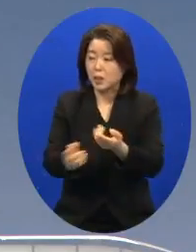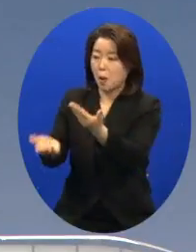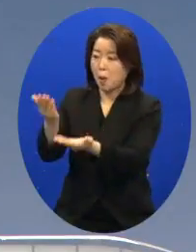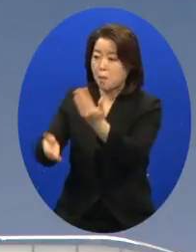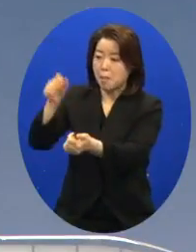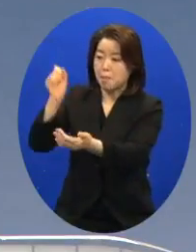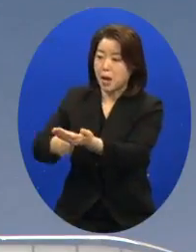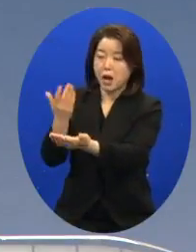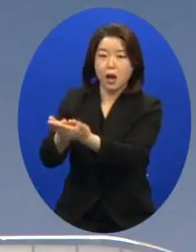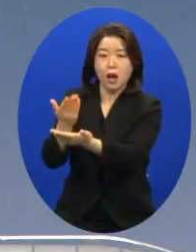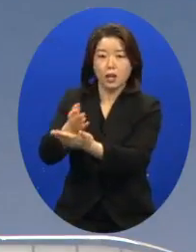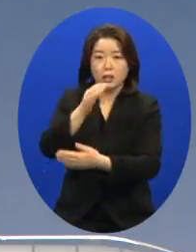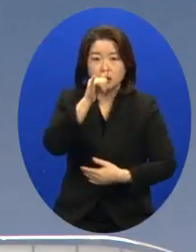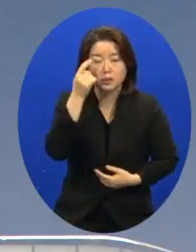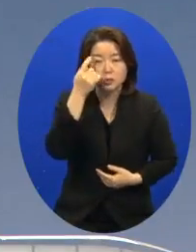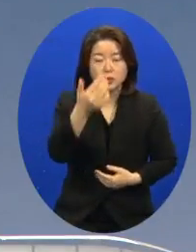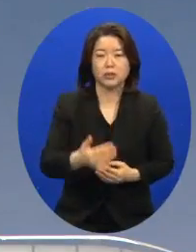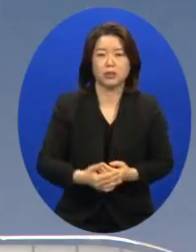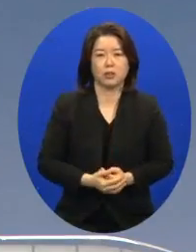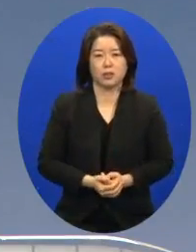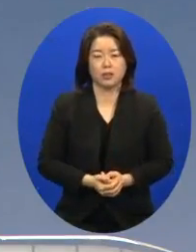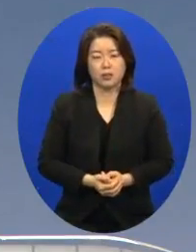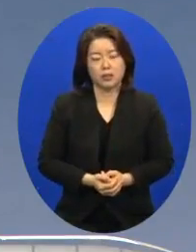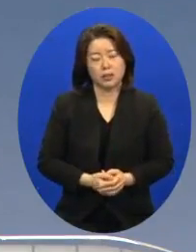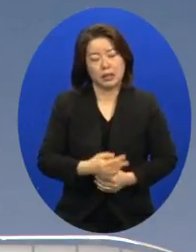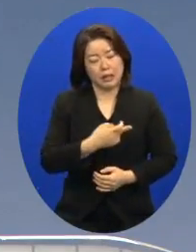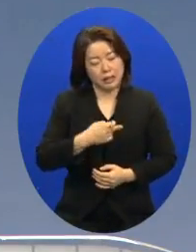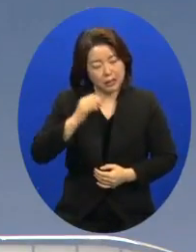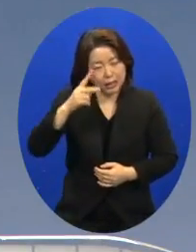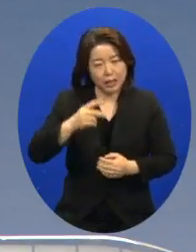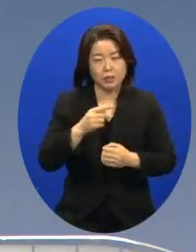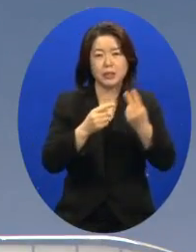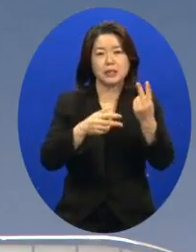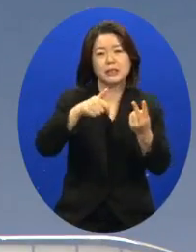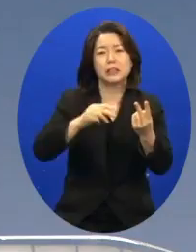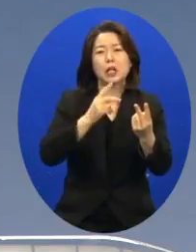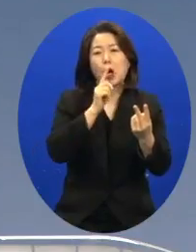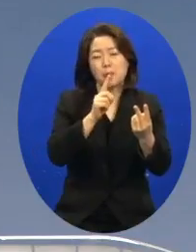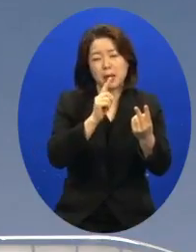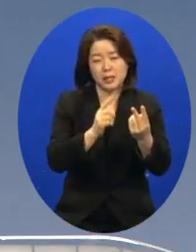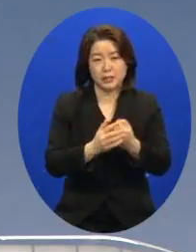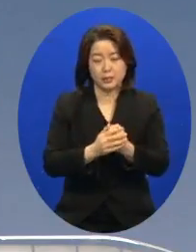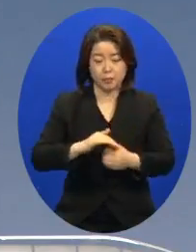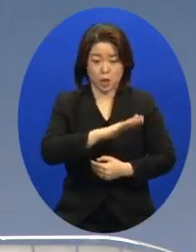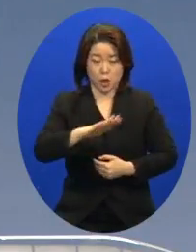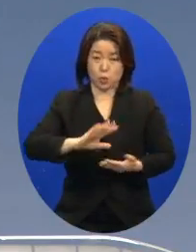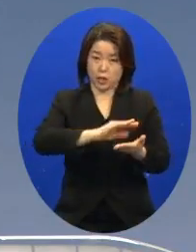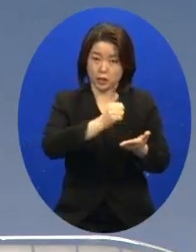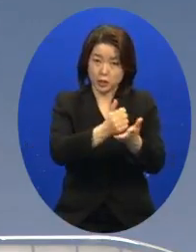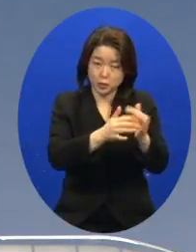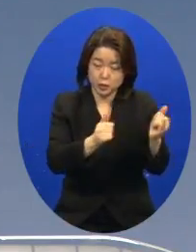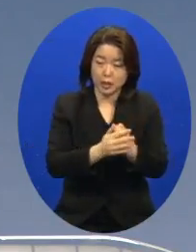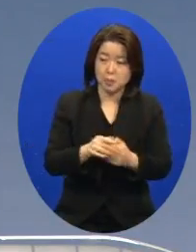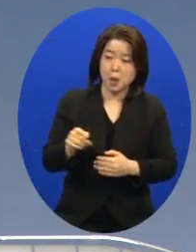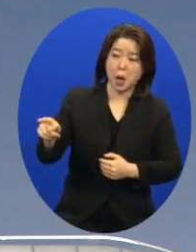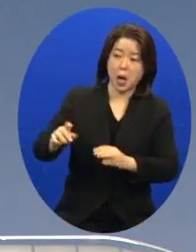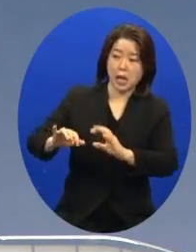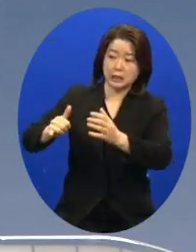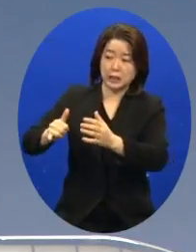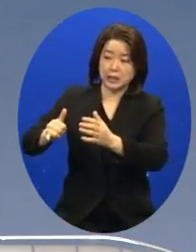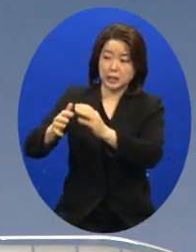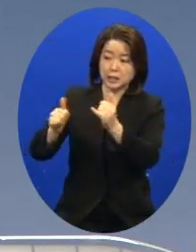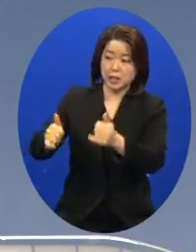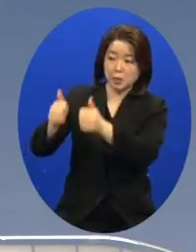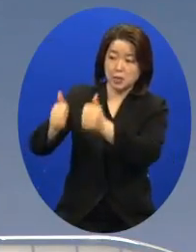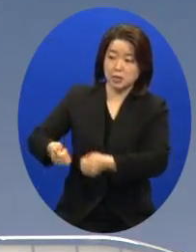구하는 약 5 하는 것입니다 사도 바울은 2절 말씀 해서 우리 그리스도인들은 세상 사람들 심판 하게